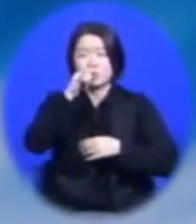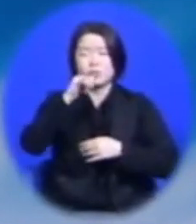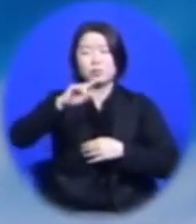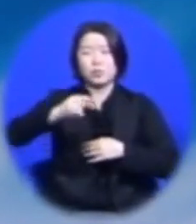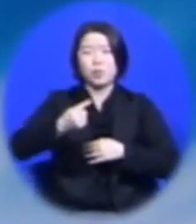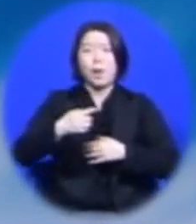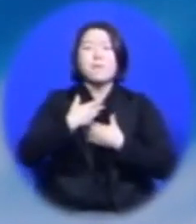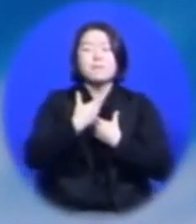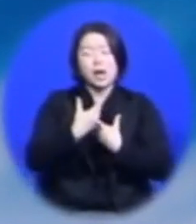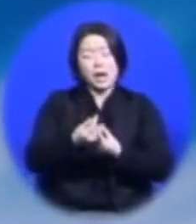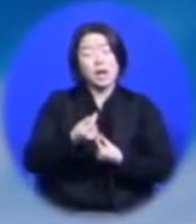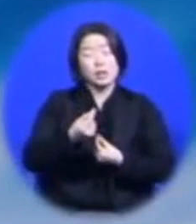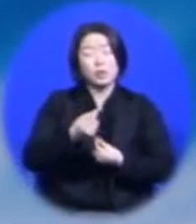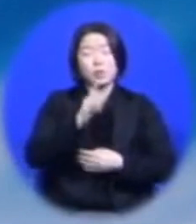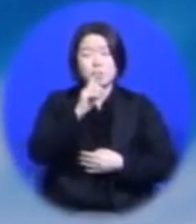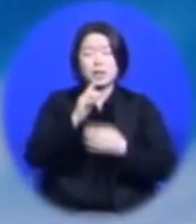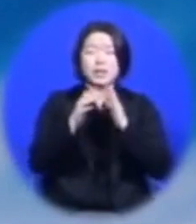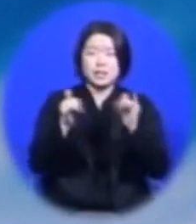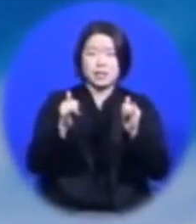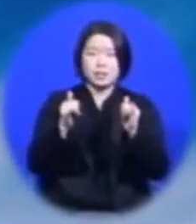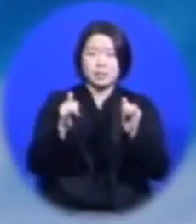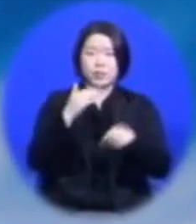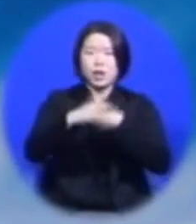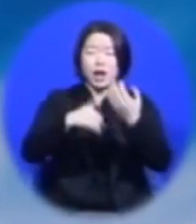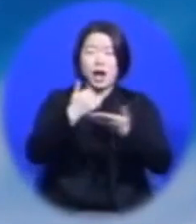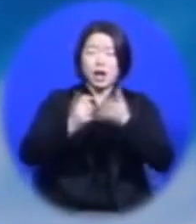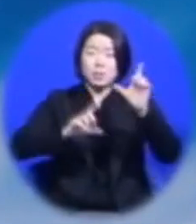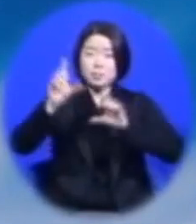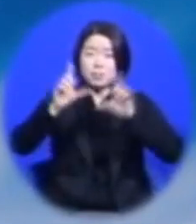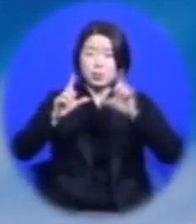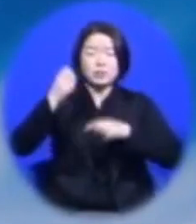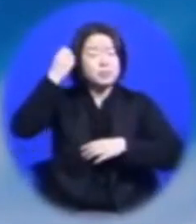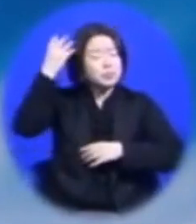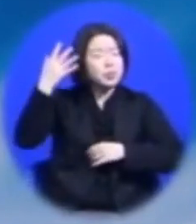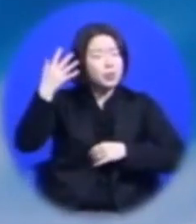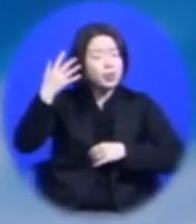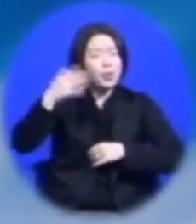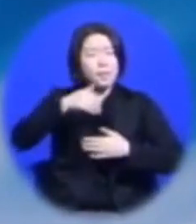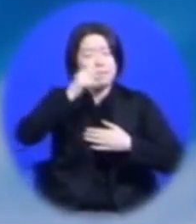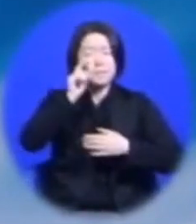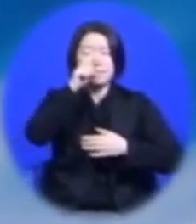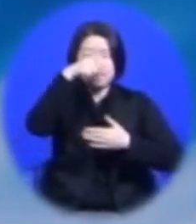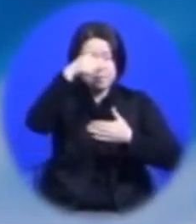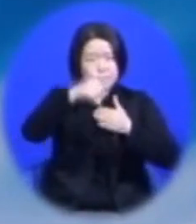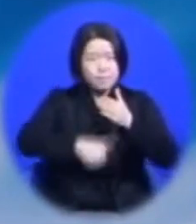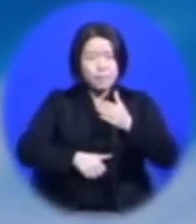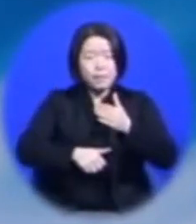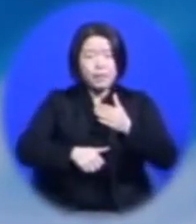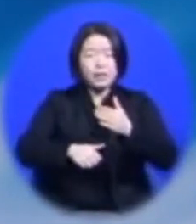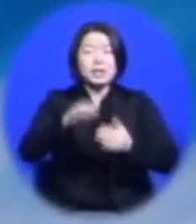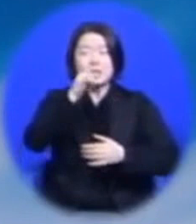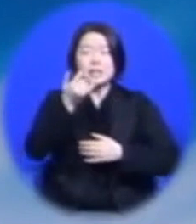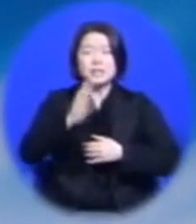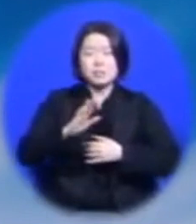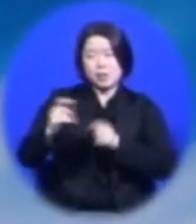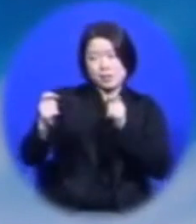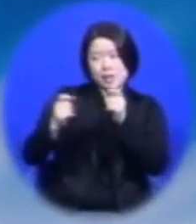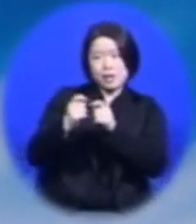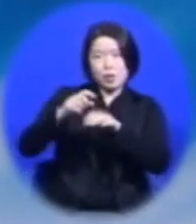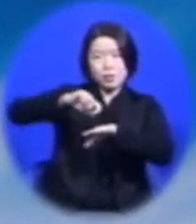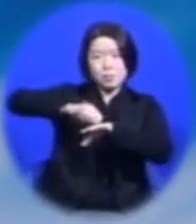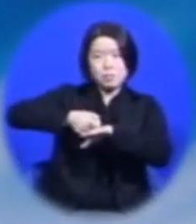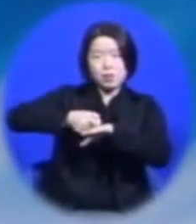사람, 하나님의 형상을 잃어버린 채 타락에 머물러 있지만 다가오는 징벌을 피하라는